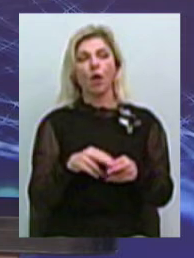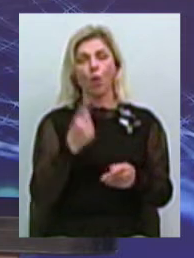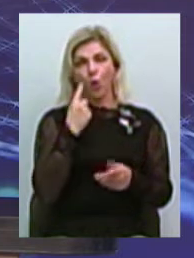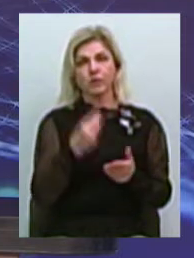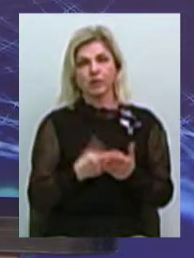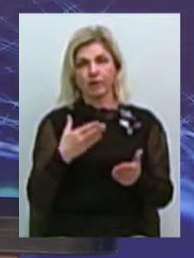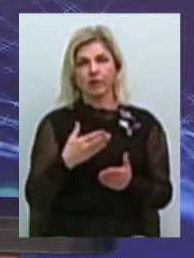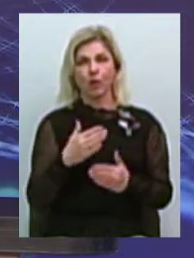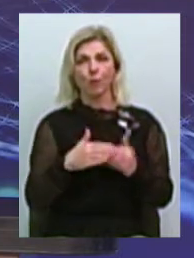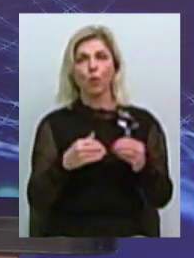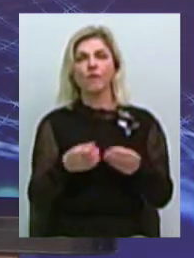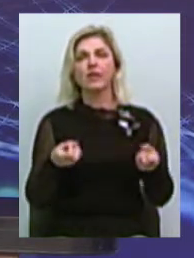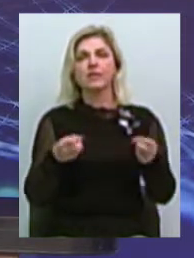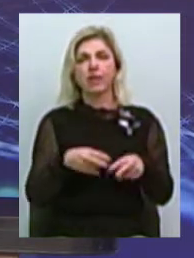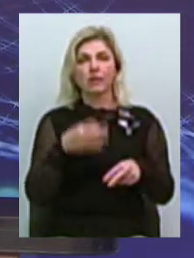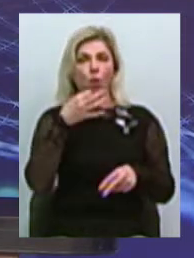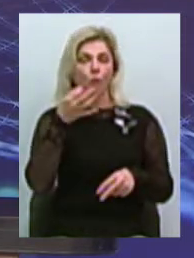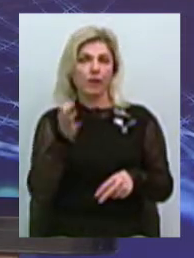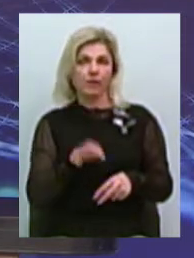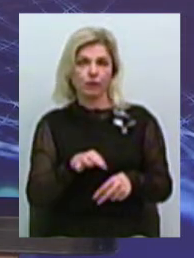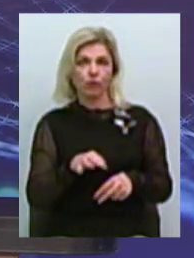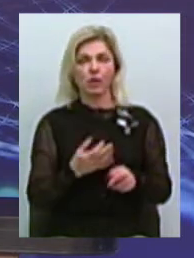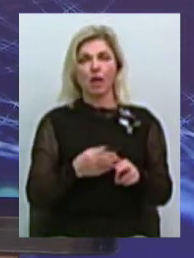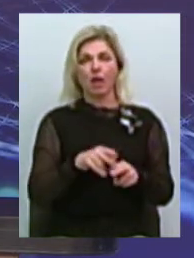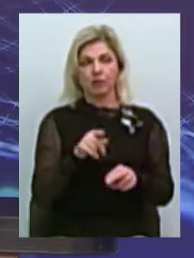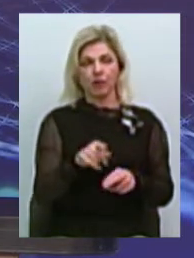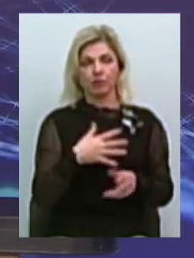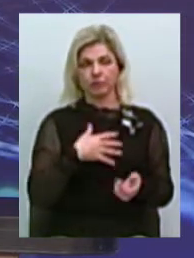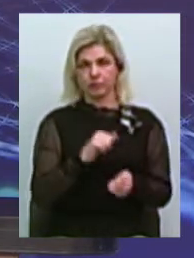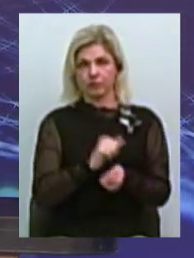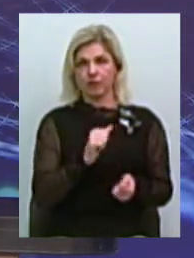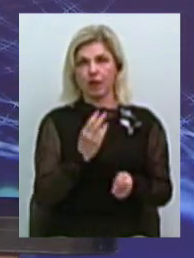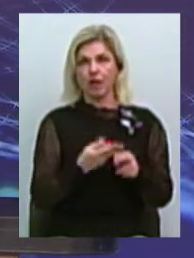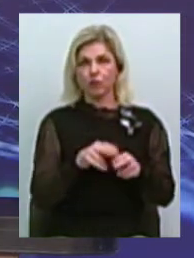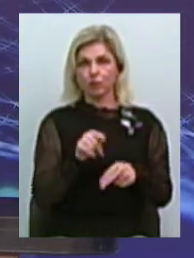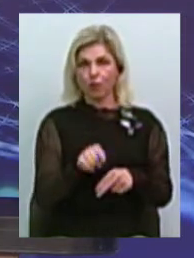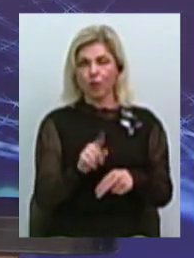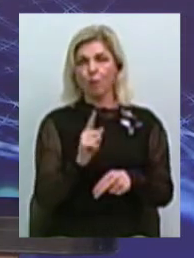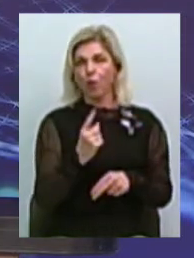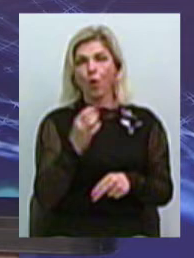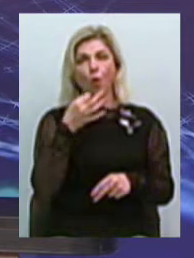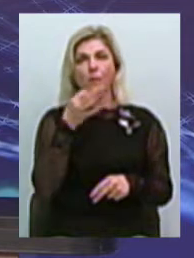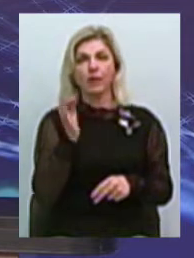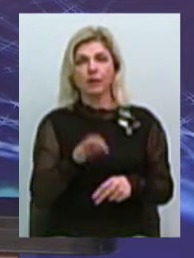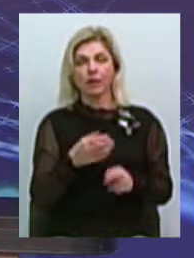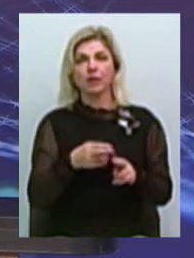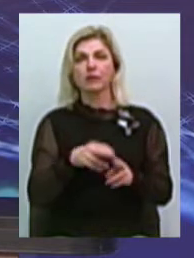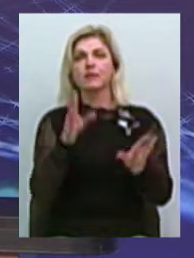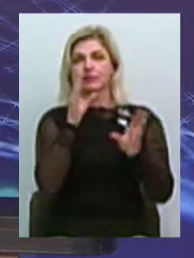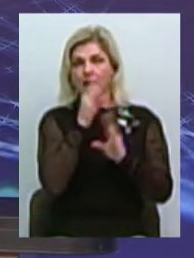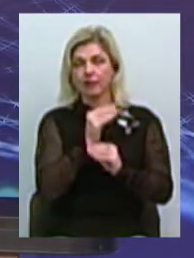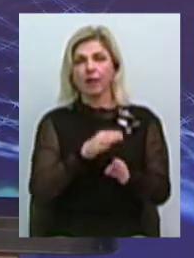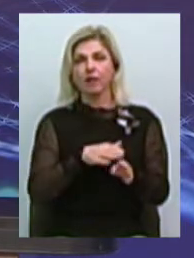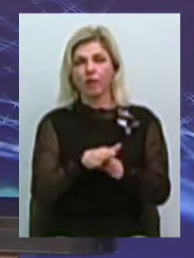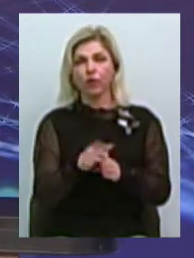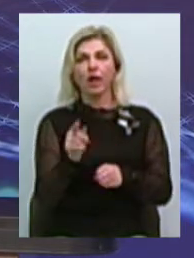професійних компетентностей. Компетентності ми саме стоїмо на тому, тому що саме компетентність – це здатність